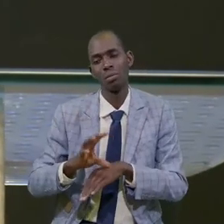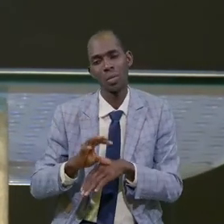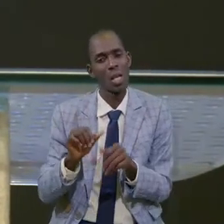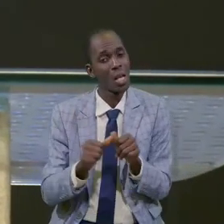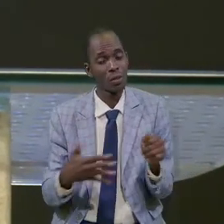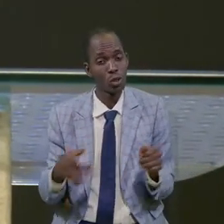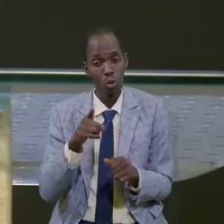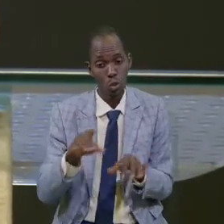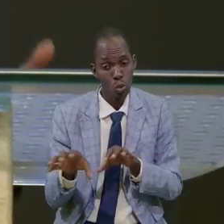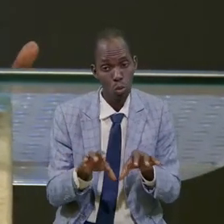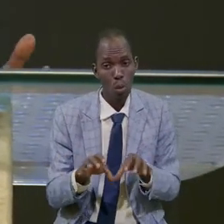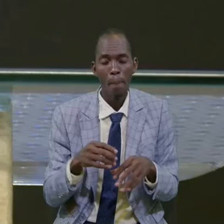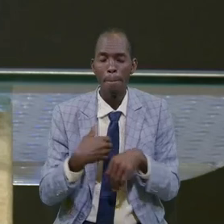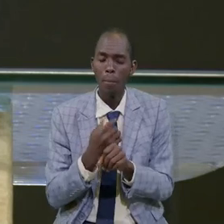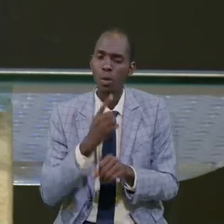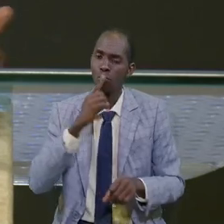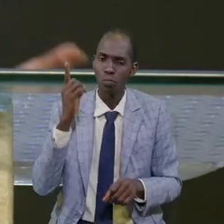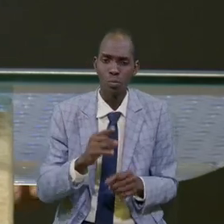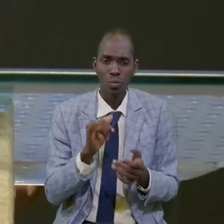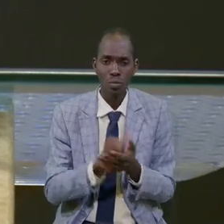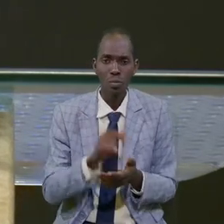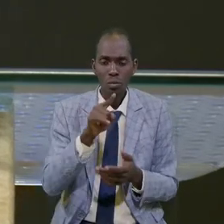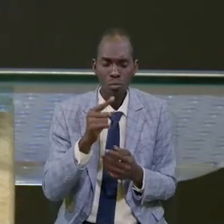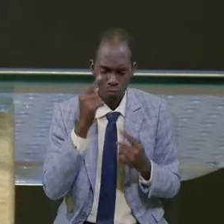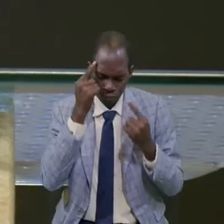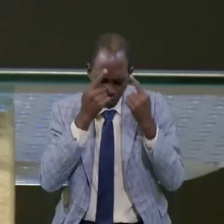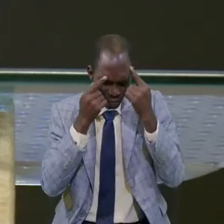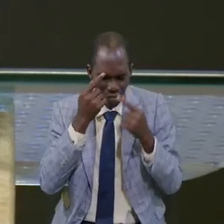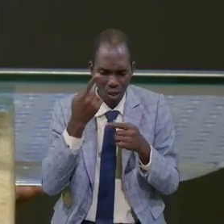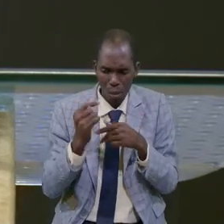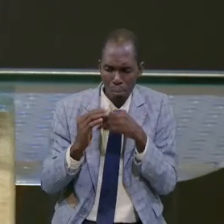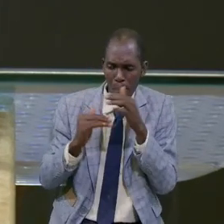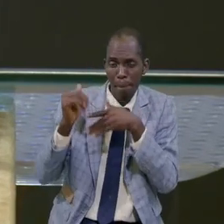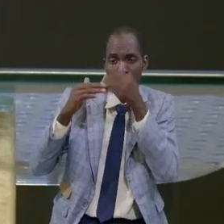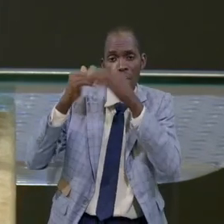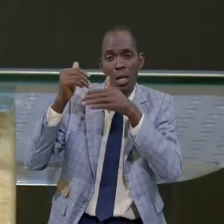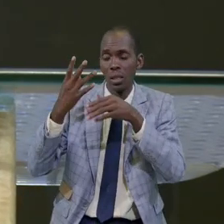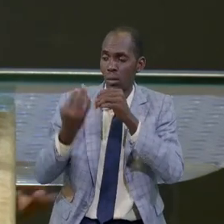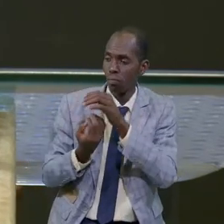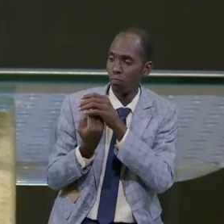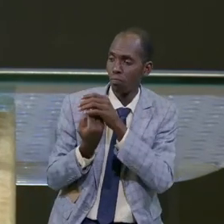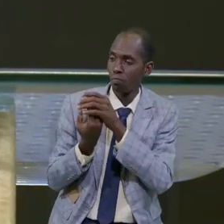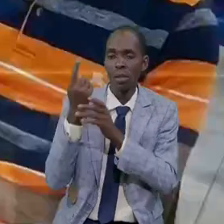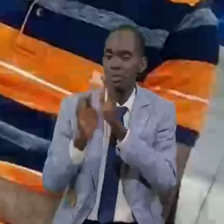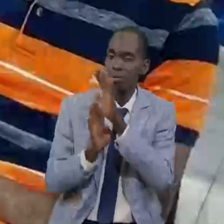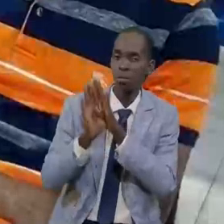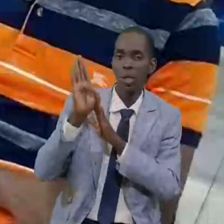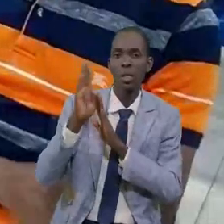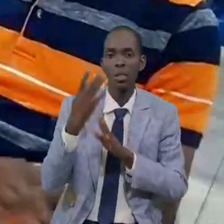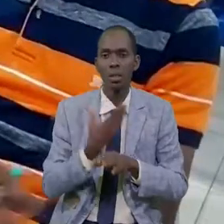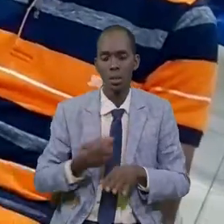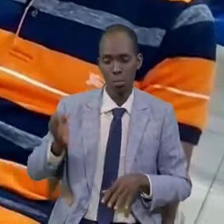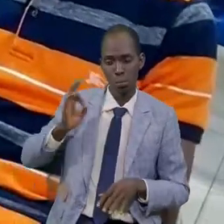faisons, alors il faut considérer l'édification et l'élévation et le